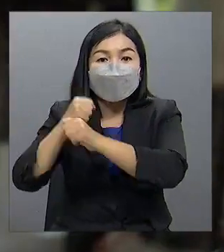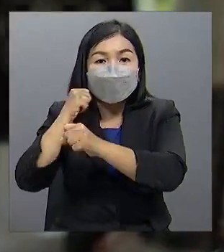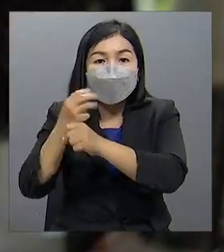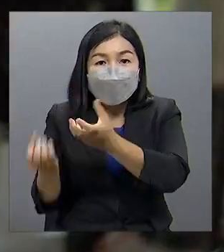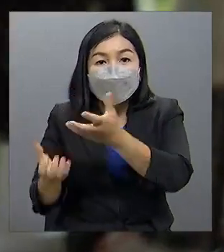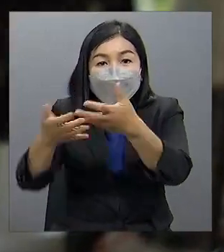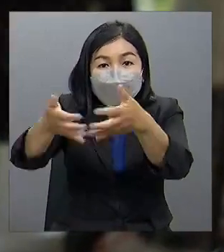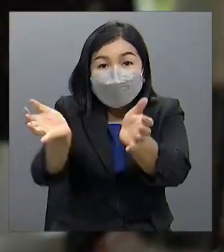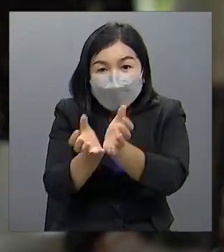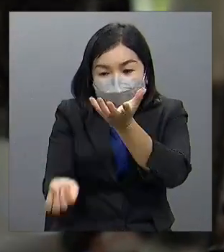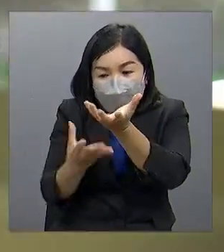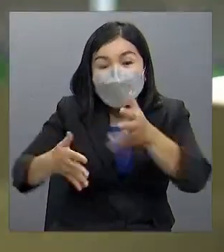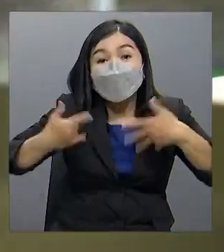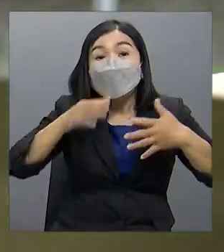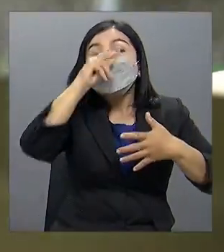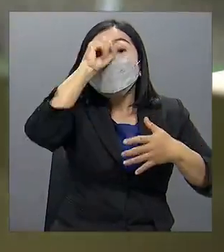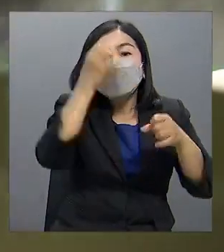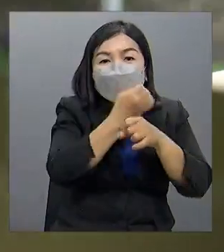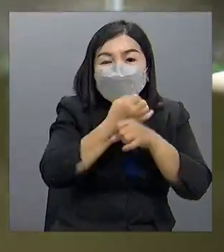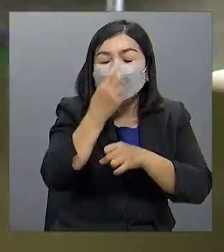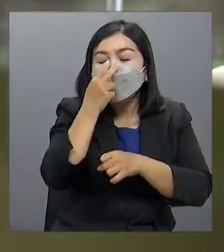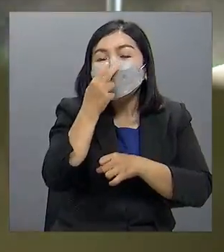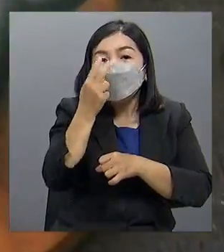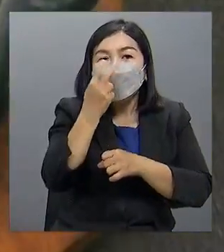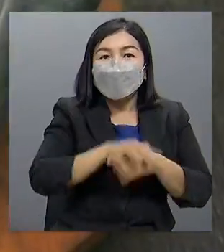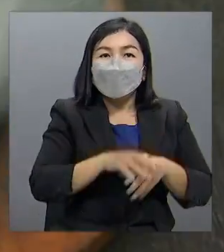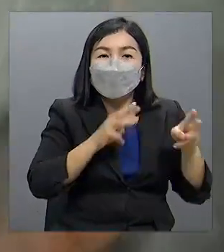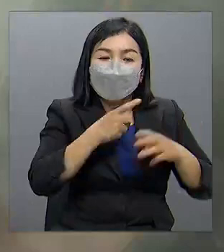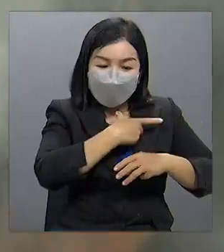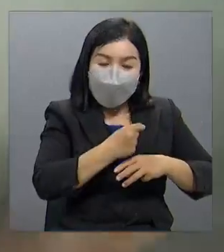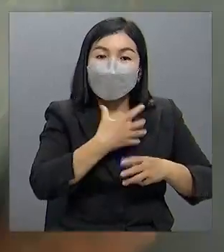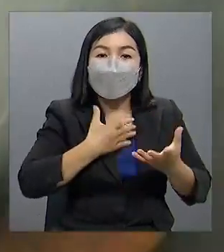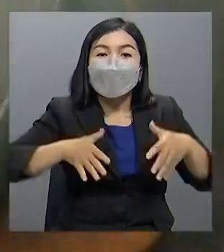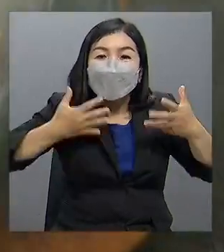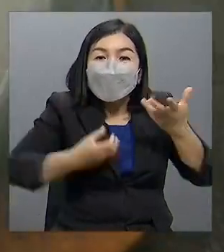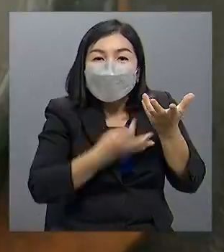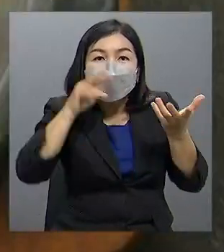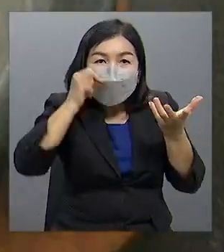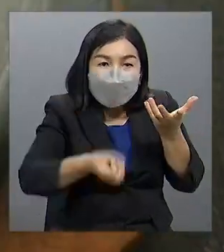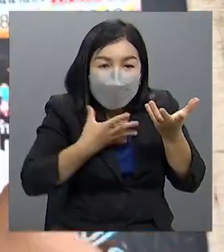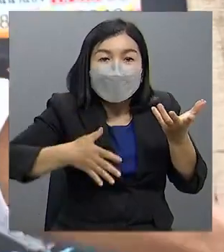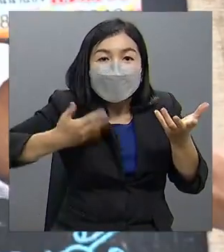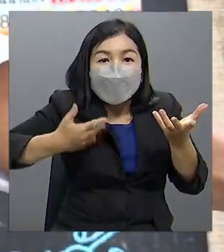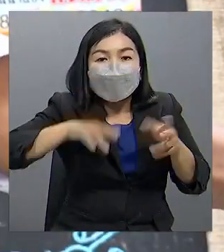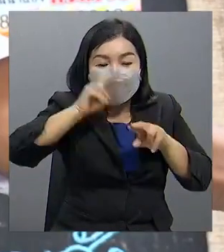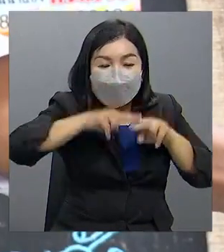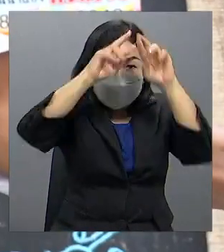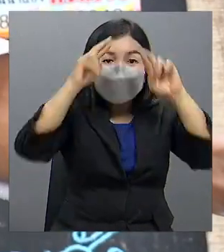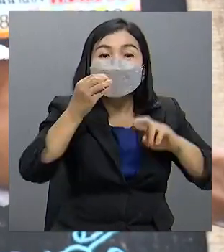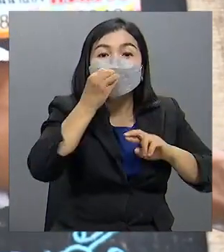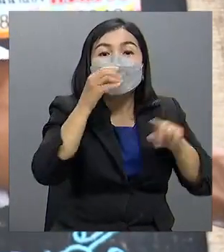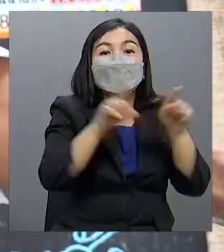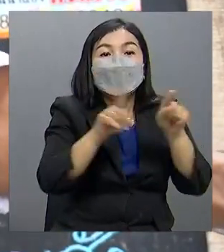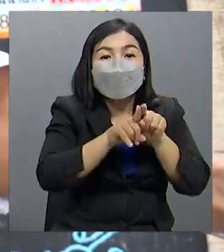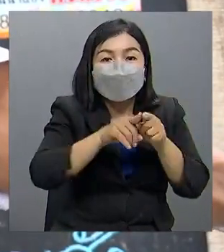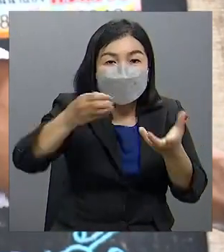มก็เลยลองปรุงในรสชาติที่ผมชอบแล้วก็เสิร์ฟในกระทะร้อนนั่งทานอยู่ที่ร้านก็เลยกลายเป็นเตี๋ยวแห้งกระทะร้อนกับเตี๋ยวหมู